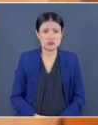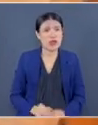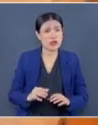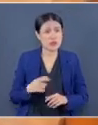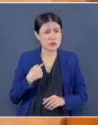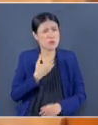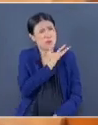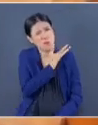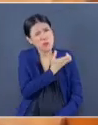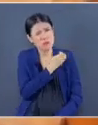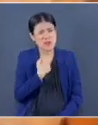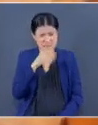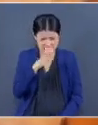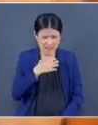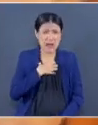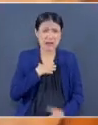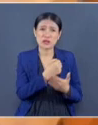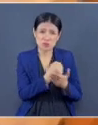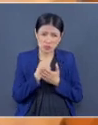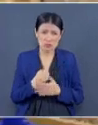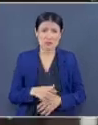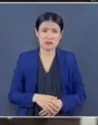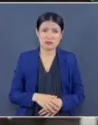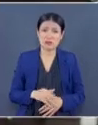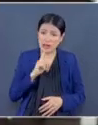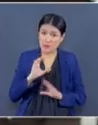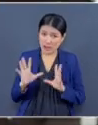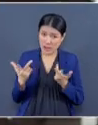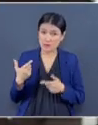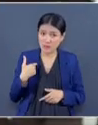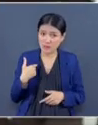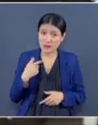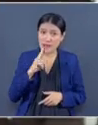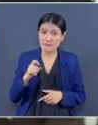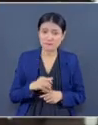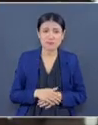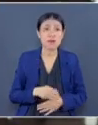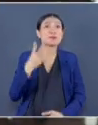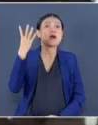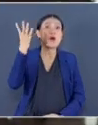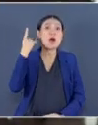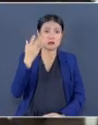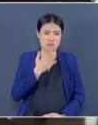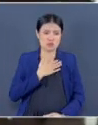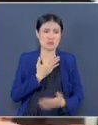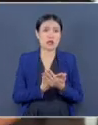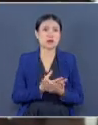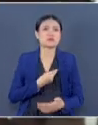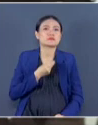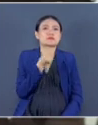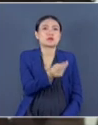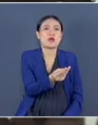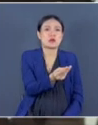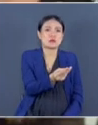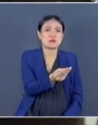แล้วเป็นอย่างไรลองไปฟังเสียงทนายรณรงค์ครับ เมื่อวานไปอ่ะเขาไม่ได้เอาเงินของผมเลยสักบาทงั้นจะบอกว่าเสียห